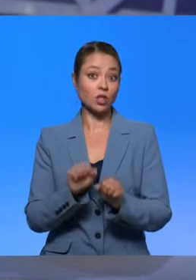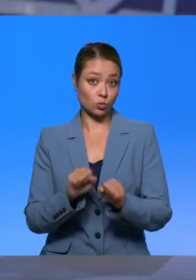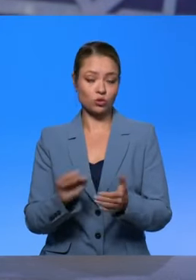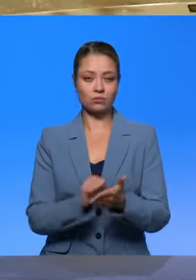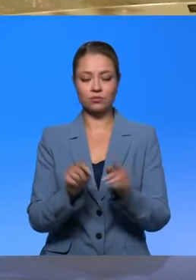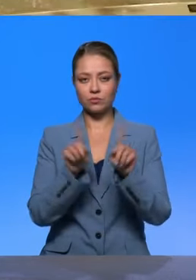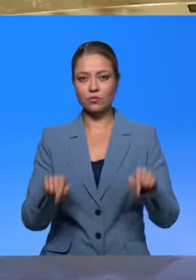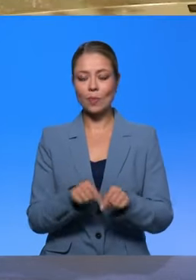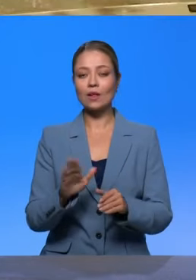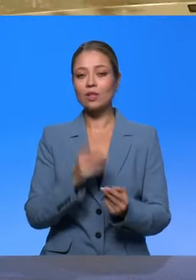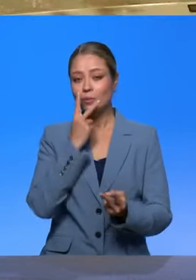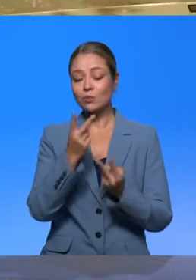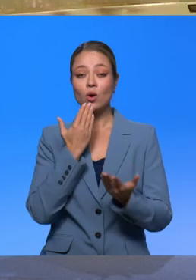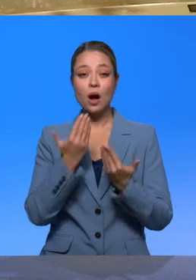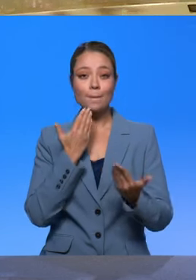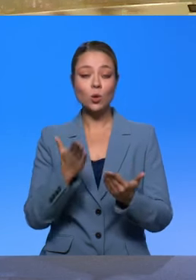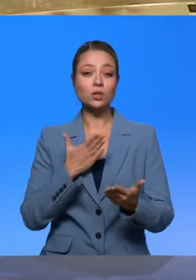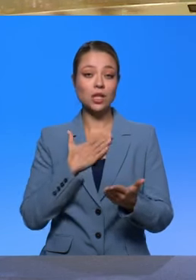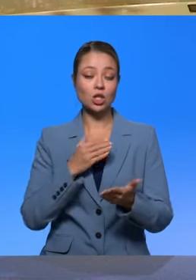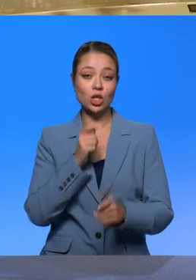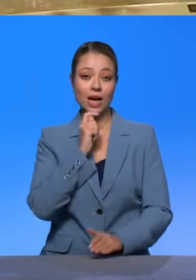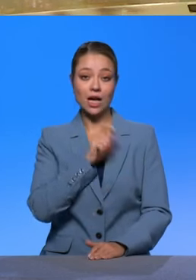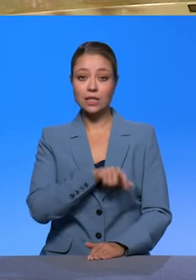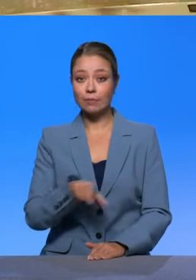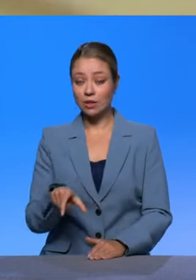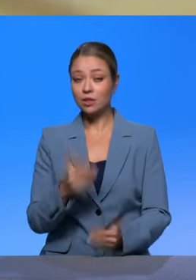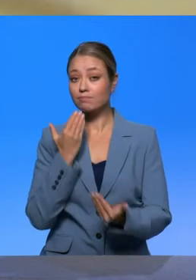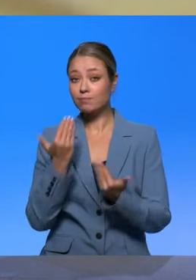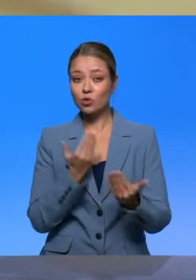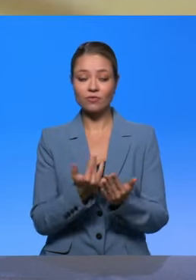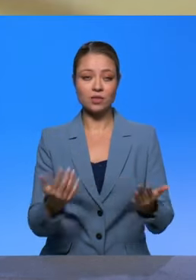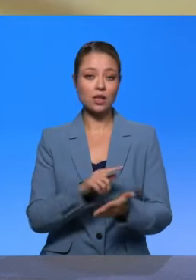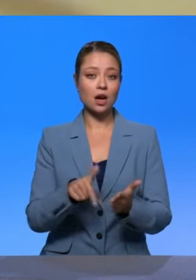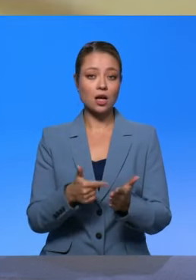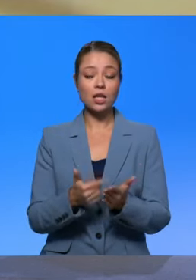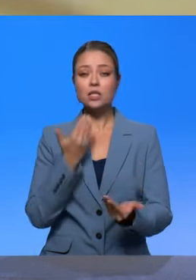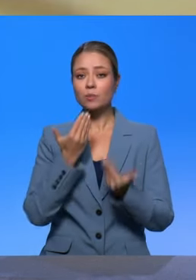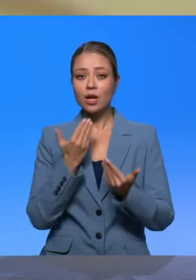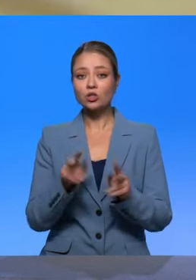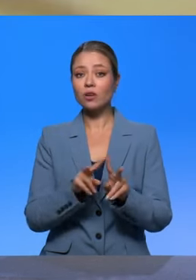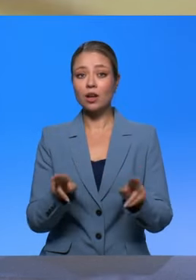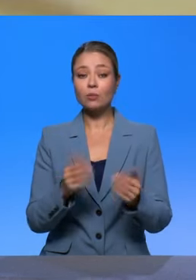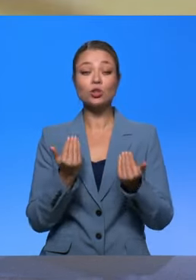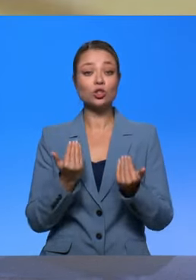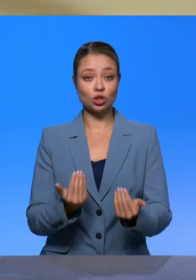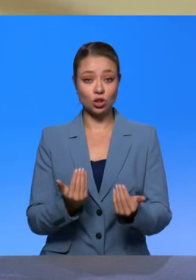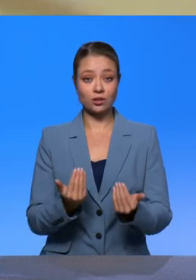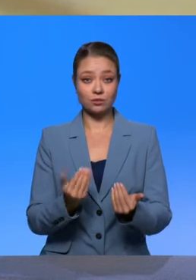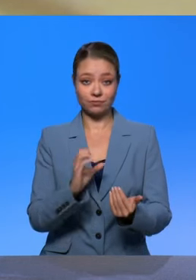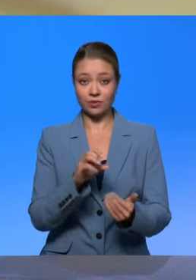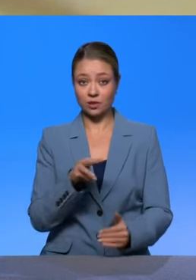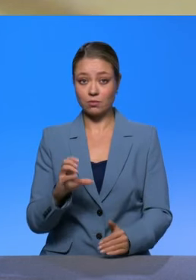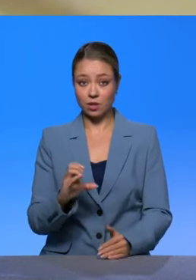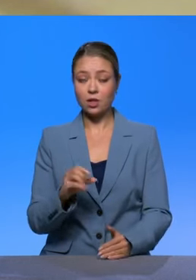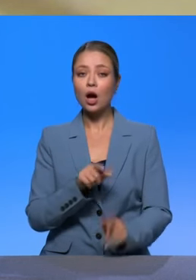посмотрим небольшой опрос, который наши корреспонденты провели в нескольких городах. Спрашивали, собственно, то же самое, что мы спрашиваем в голосовании, в смс-голосовании.